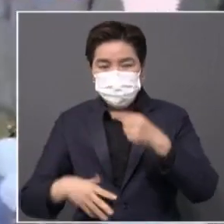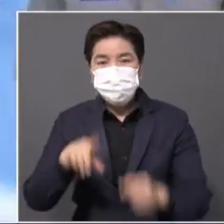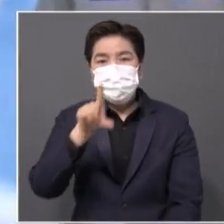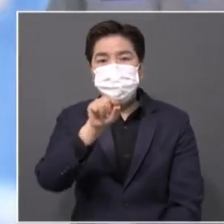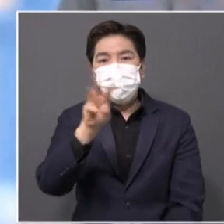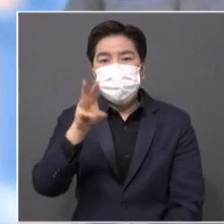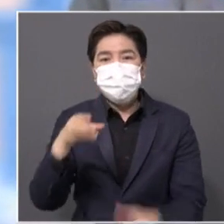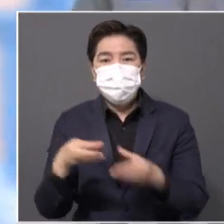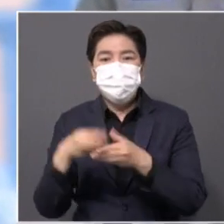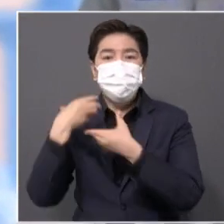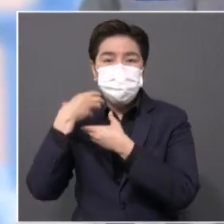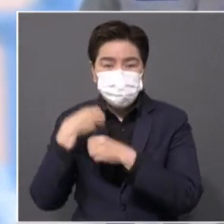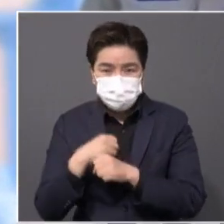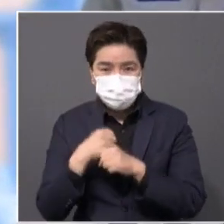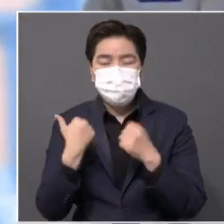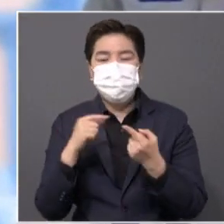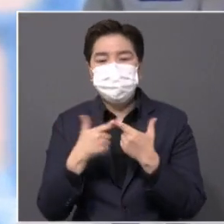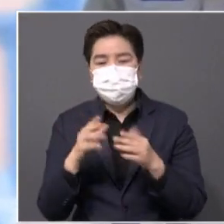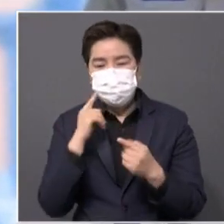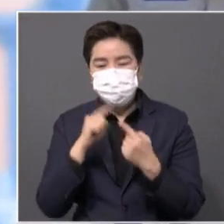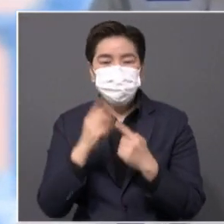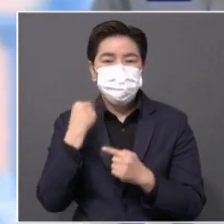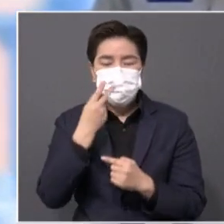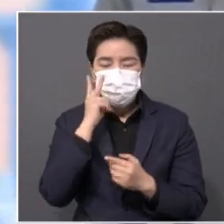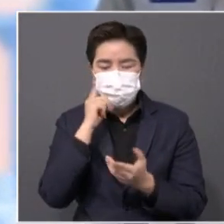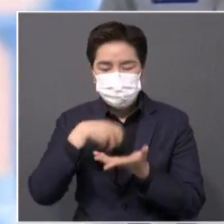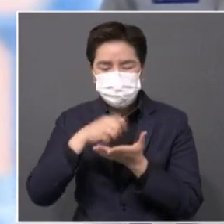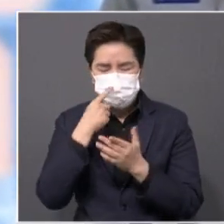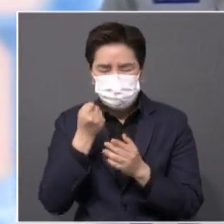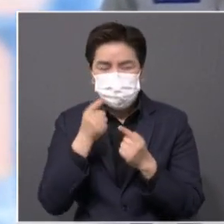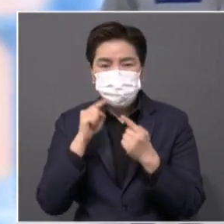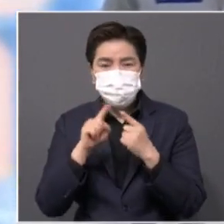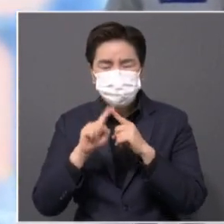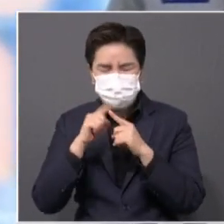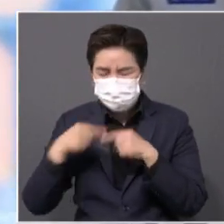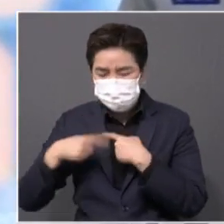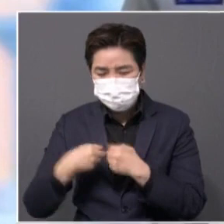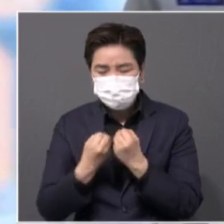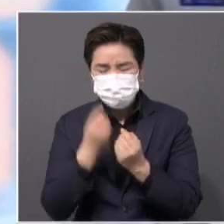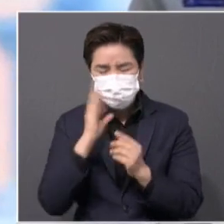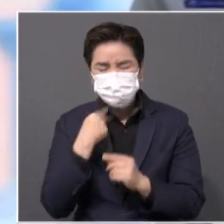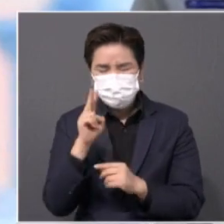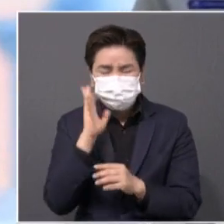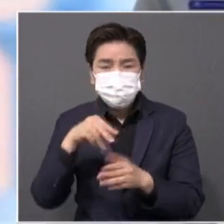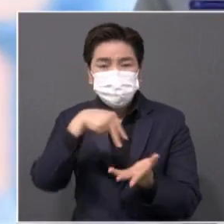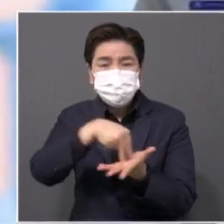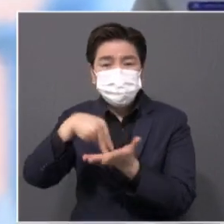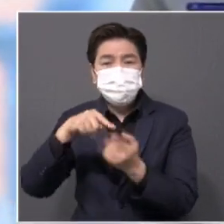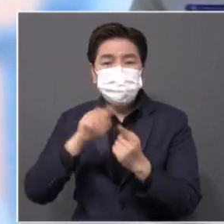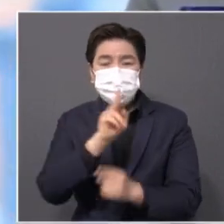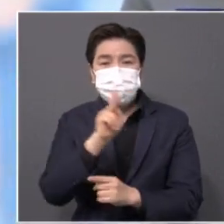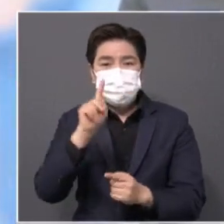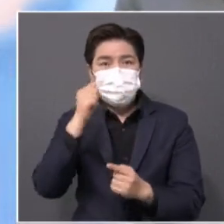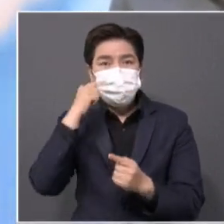26ของทางประชาธิปัตย์นะคะครับเมื่อวานนี้คนที่ติดตามถ่ายทอดสดอยู่ก็ต้องบอกว่าให้กำลังใจน้อง 2คนน่ะที่เป็นเจ้าหน้าที่ของ